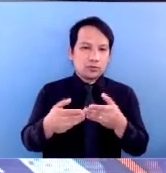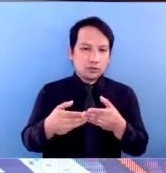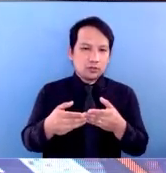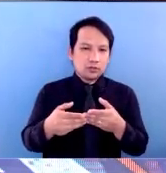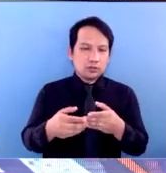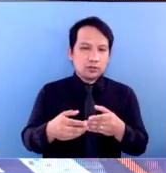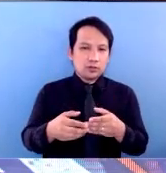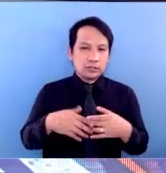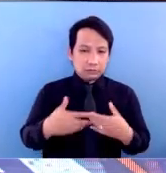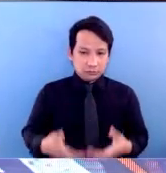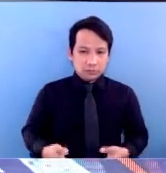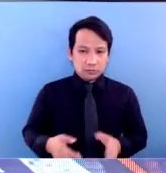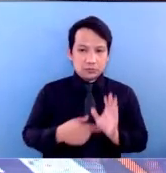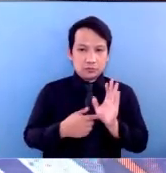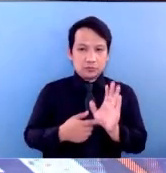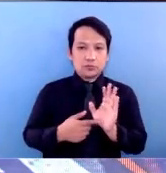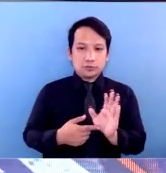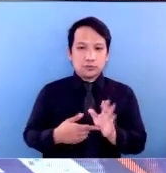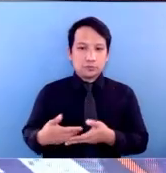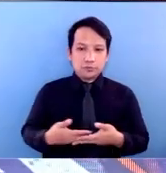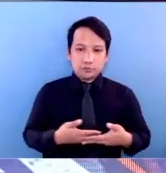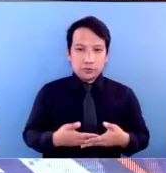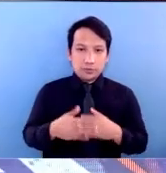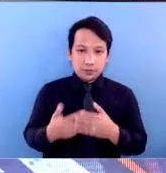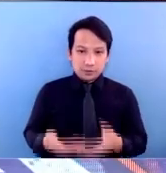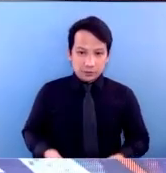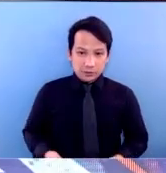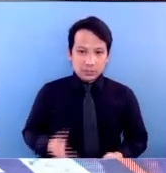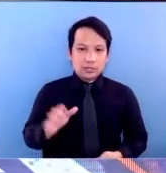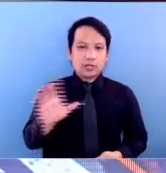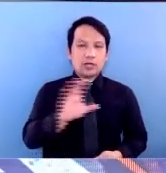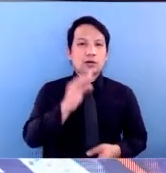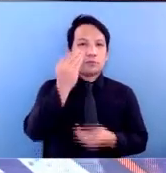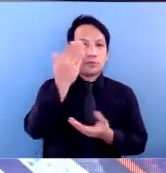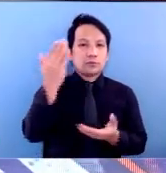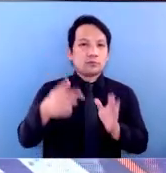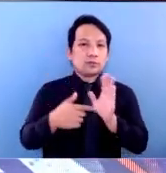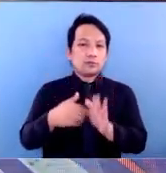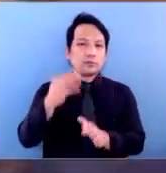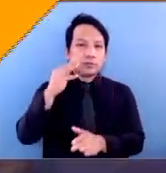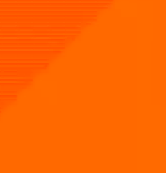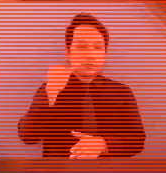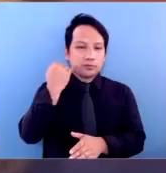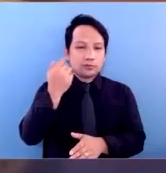Panganiban ng kanyang baby bump. Nasa frontline ng balitang yan si MJ Marfori.